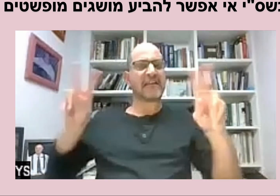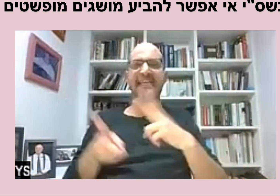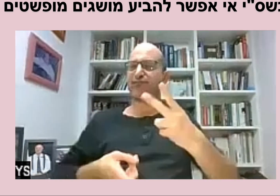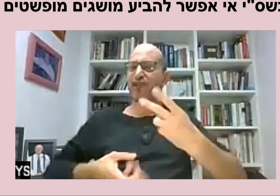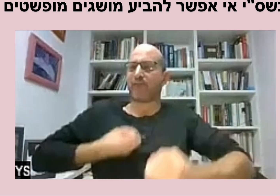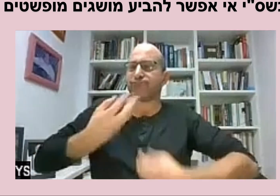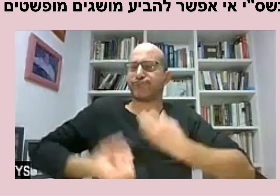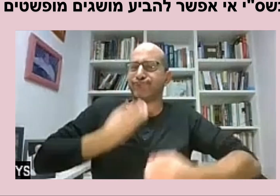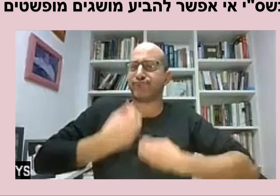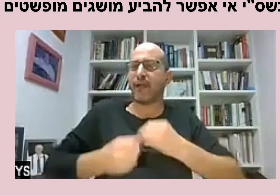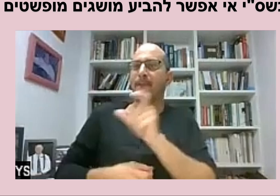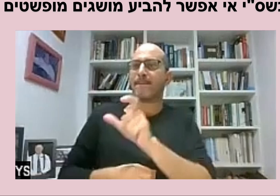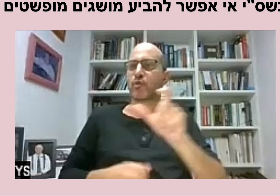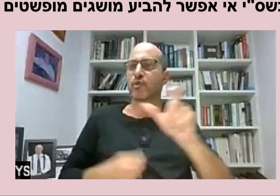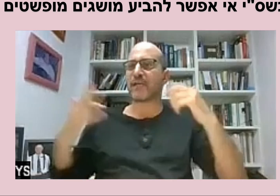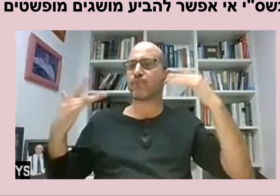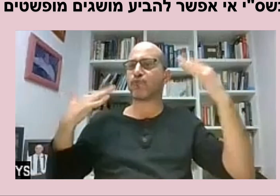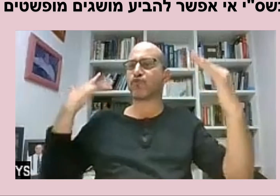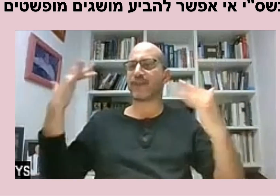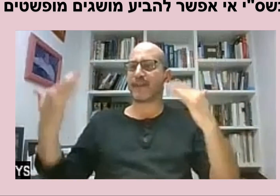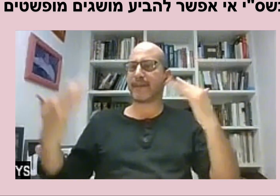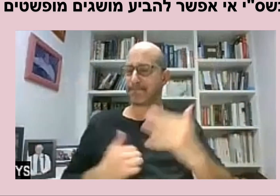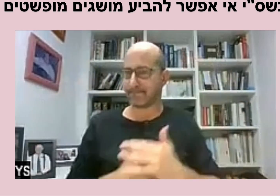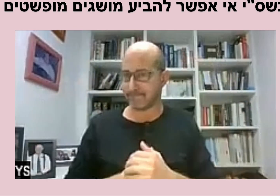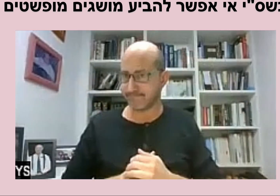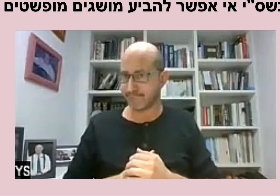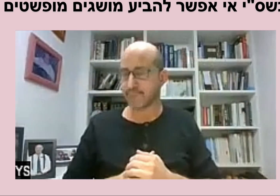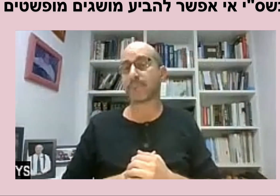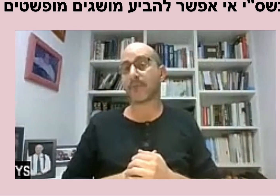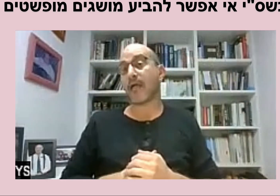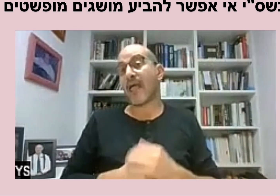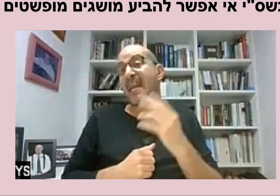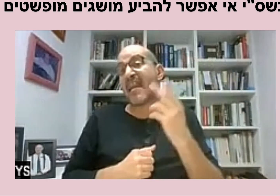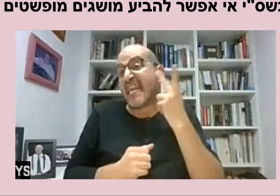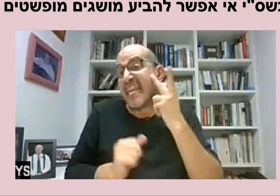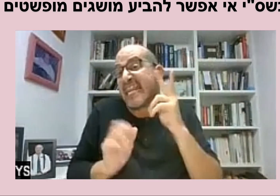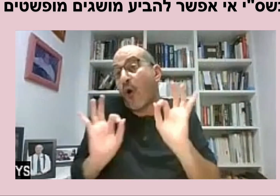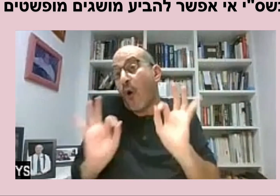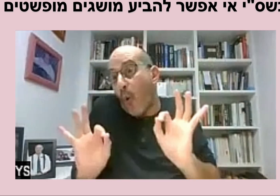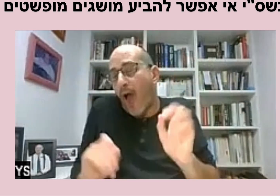שפת הסימנים הישראלית אי אפשר לבטא מושגים מופשטים.